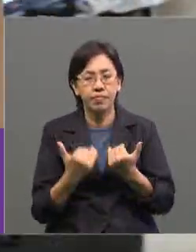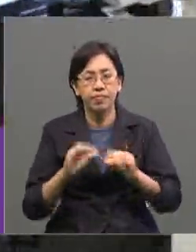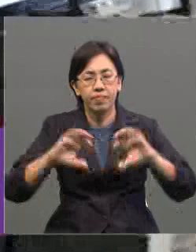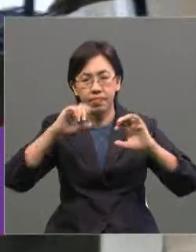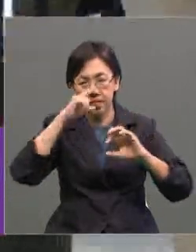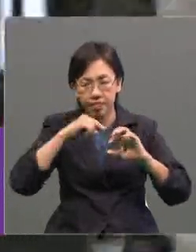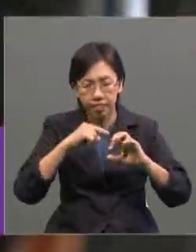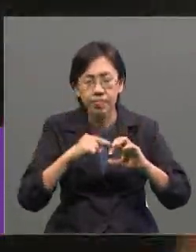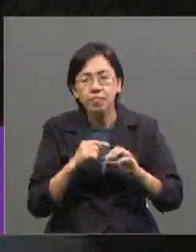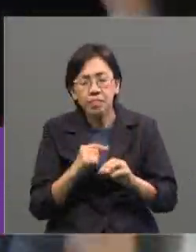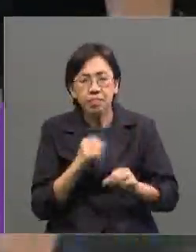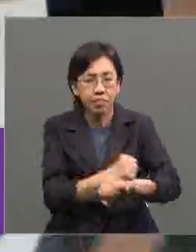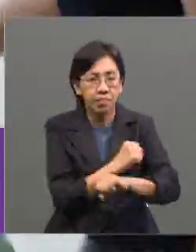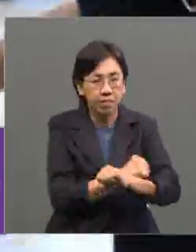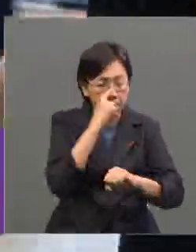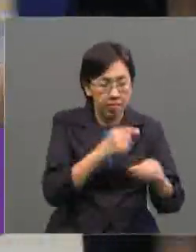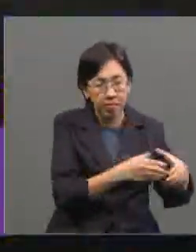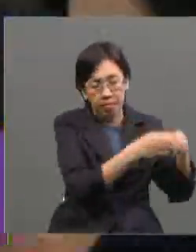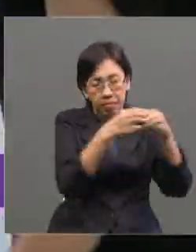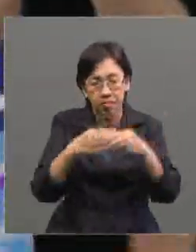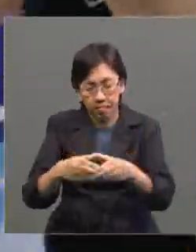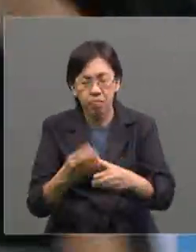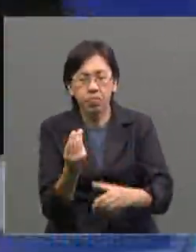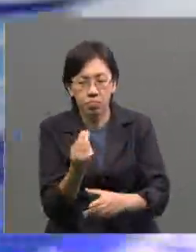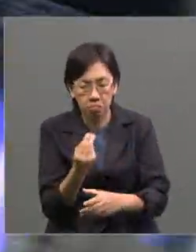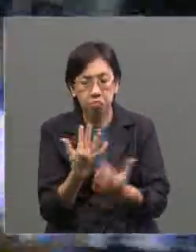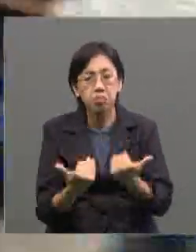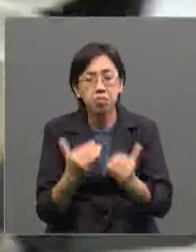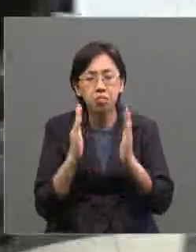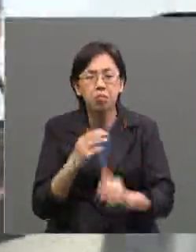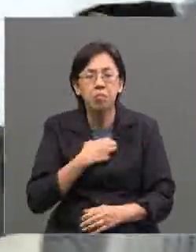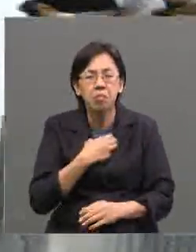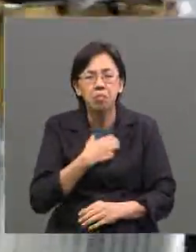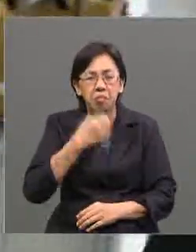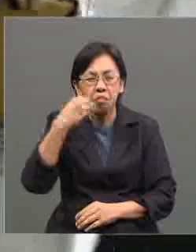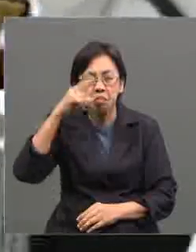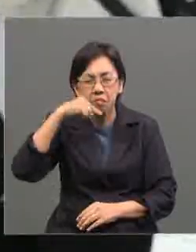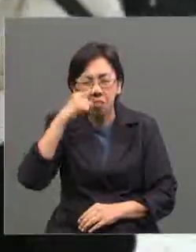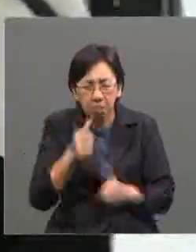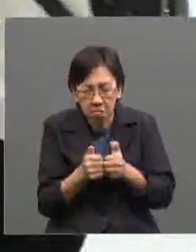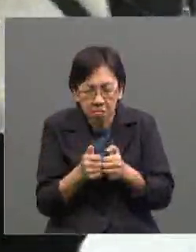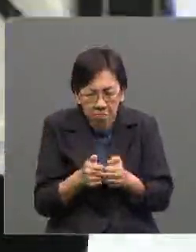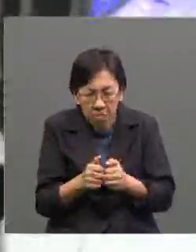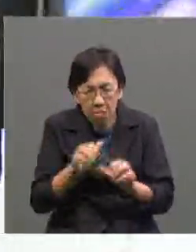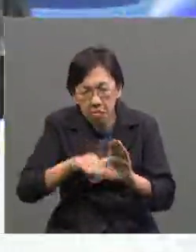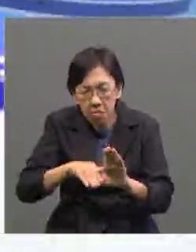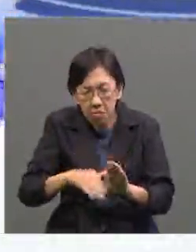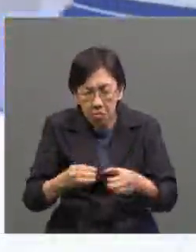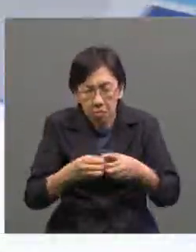าลไทยกำลังเร่งพาแรงงานไทยกลับบ้านให้ได้เร็วที่สุดซึ่งยอดผู้แสดงความจำนงต้องการจะเดินทางกลับบ้านเนี่ยเมื่อว